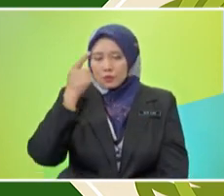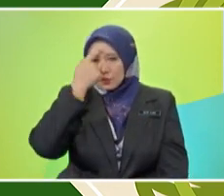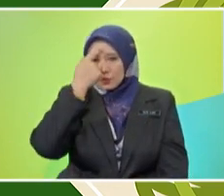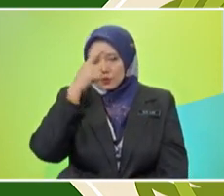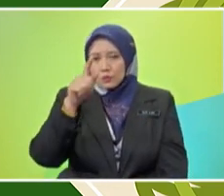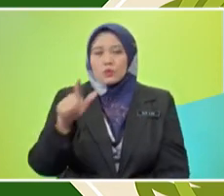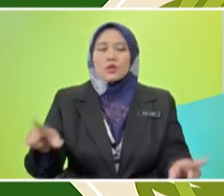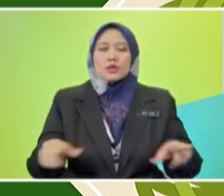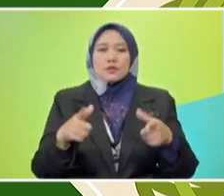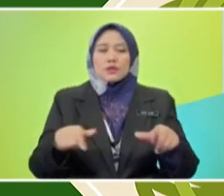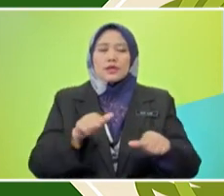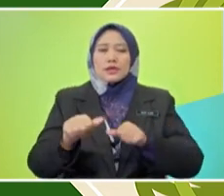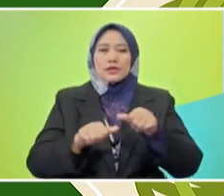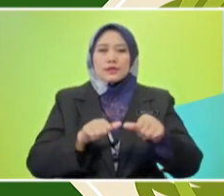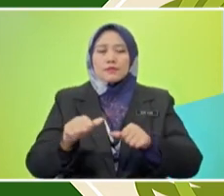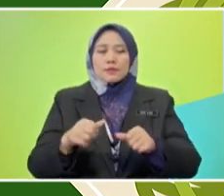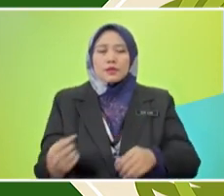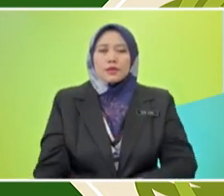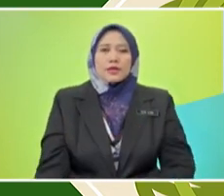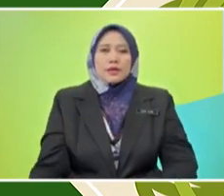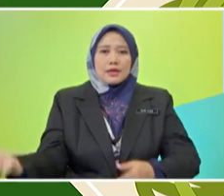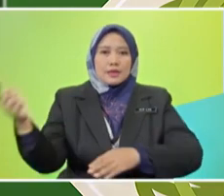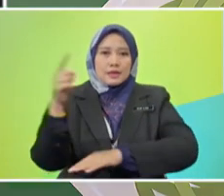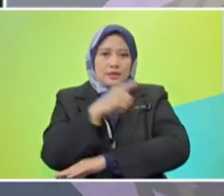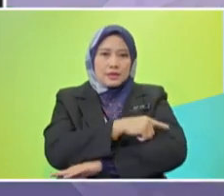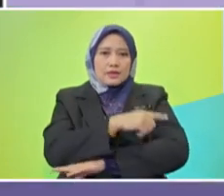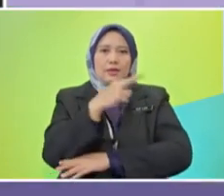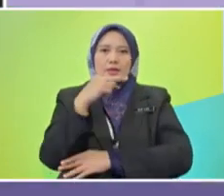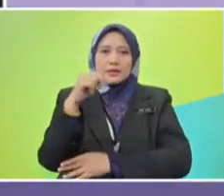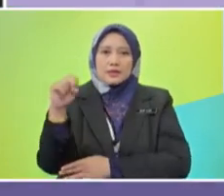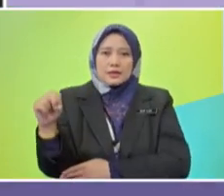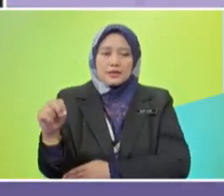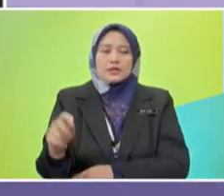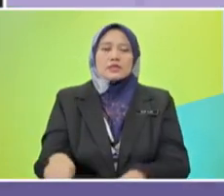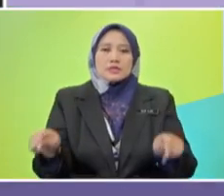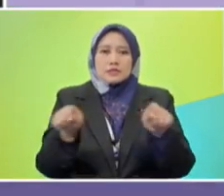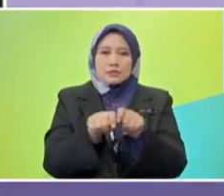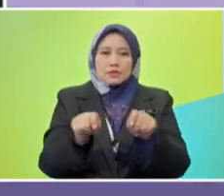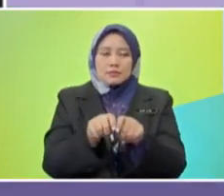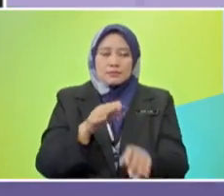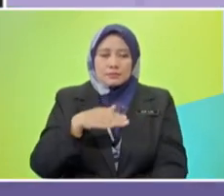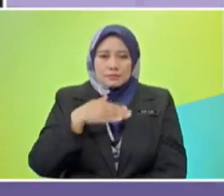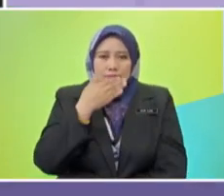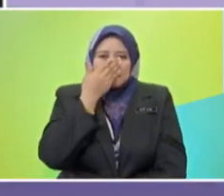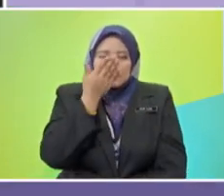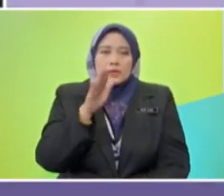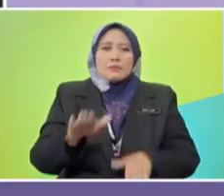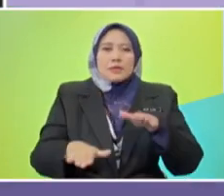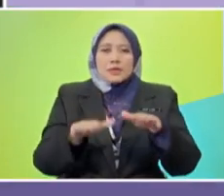bernafas, berjalan dan berlari. Dekat gambar tu ada apa ni Amni? Ada apa tu Amni?